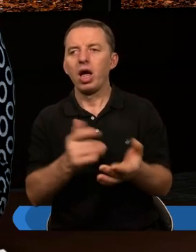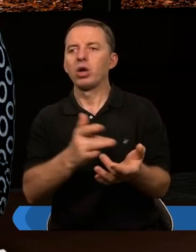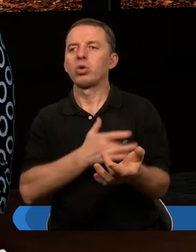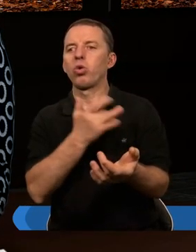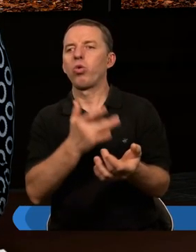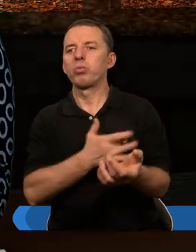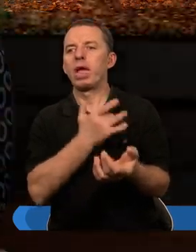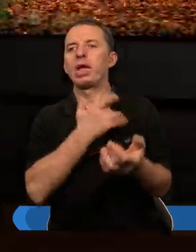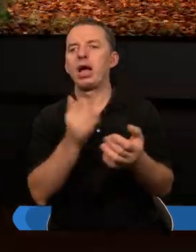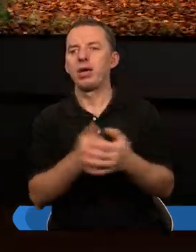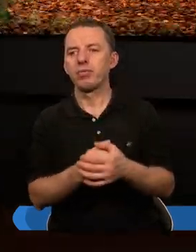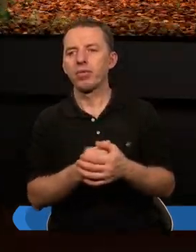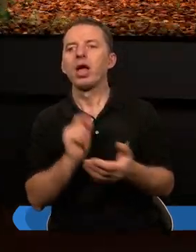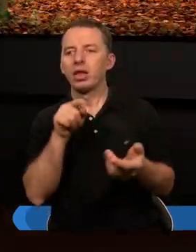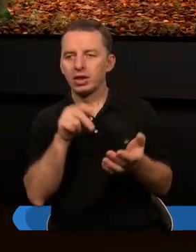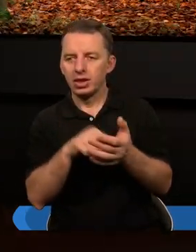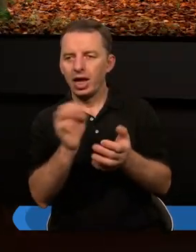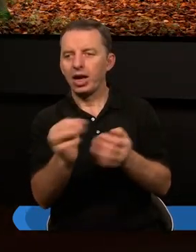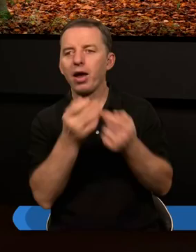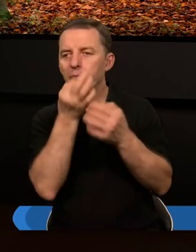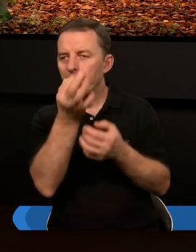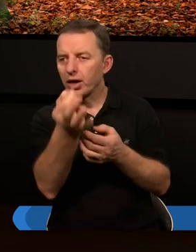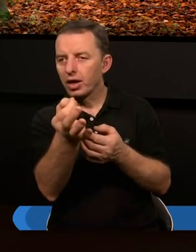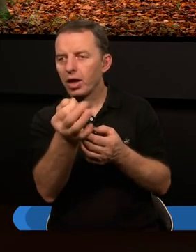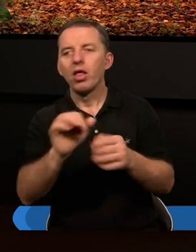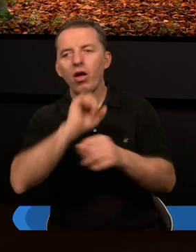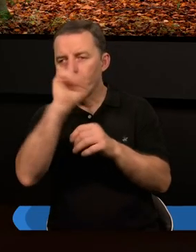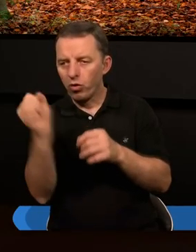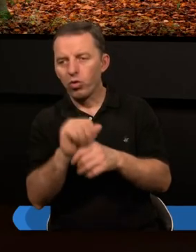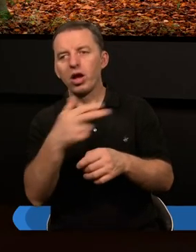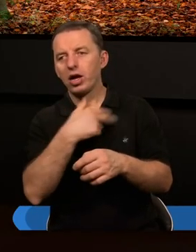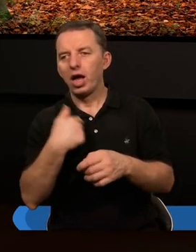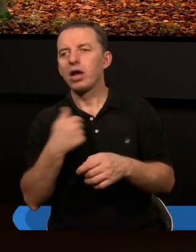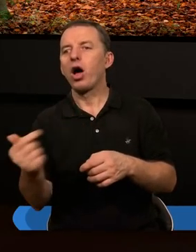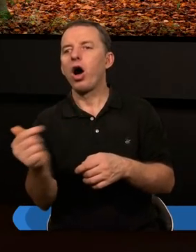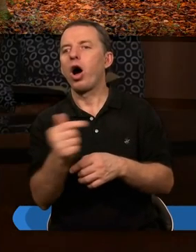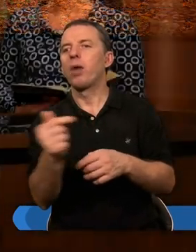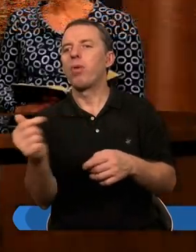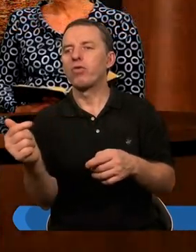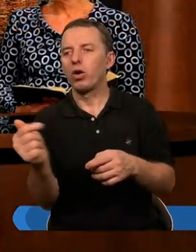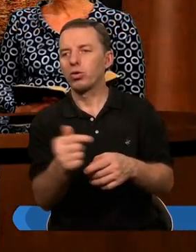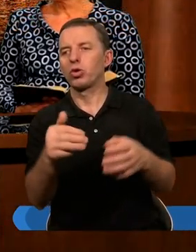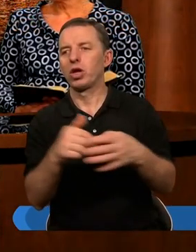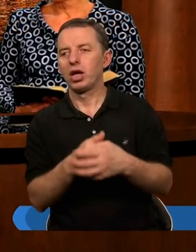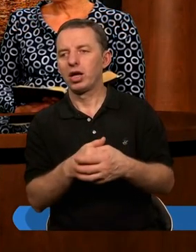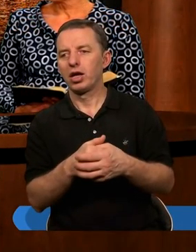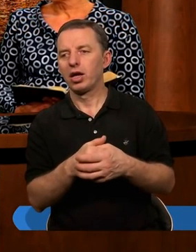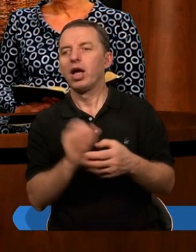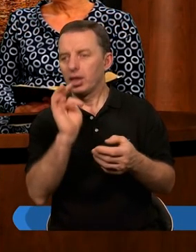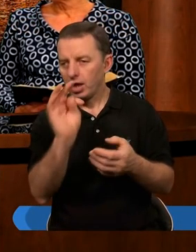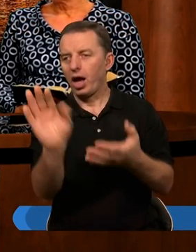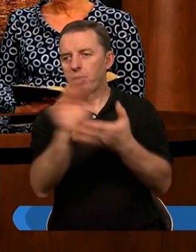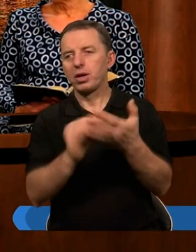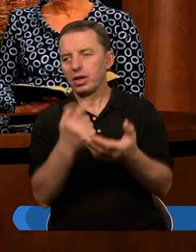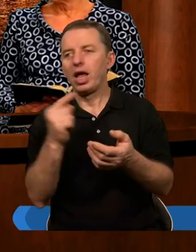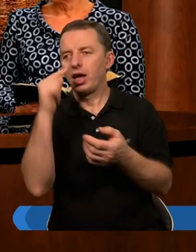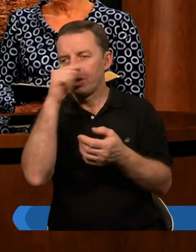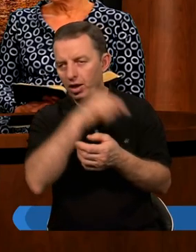sumienie. No i teraz pytanie, czy to w ogóle nas obowiązuje? No tak pisze,